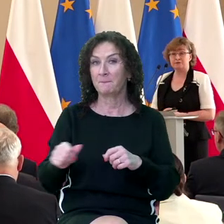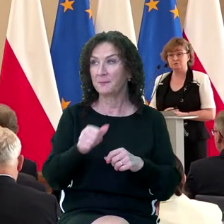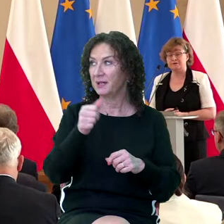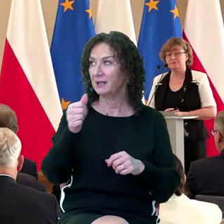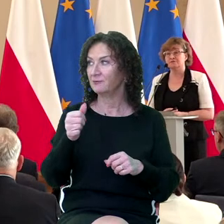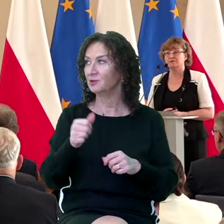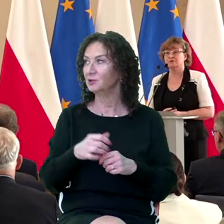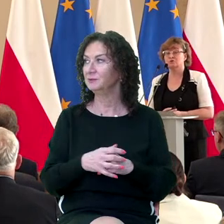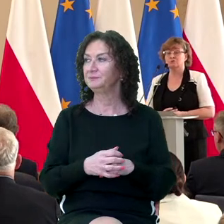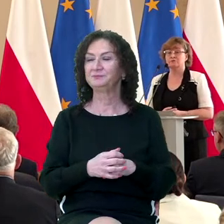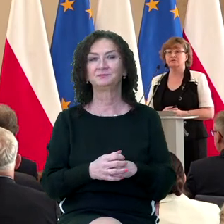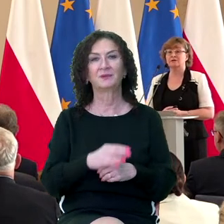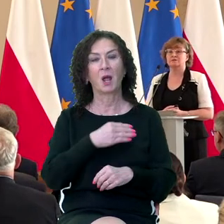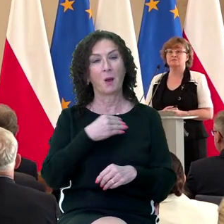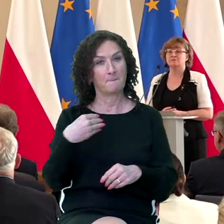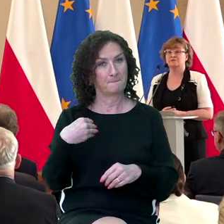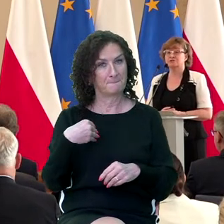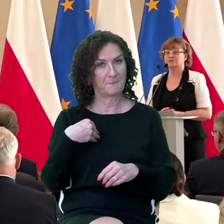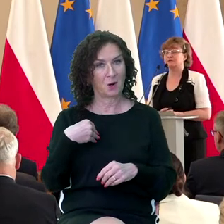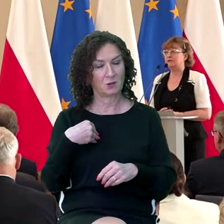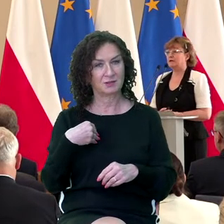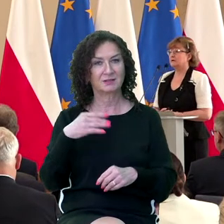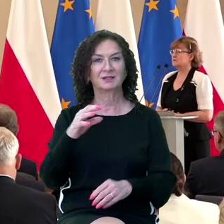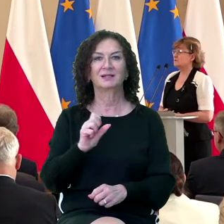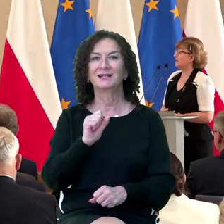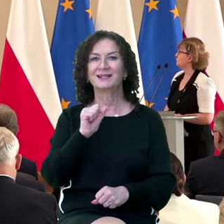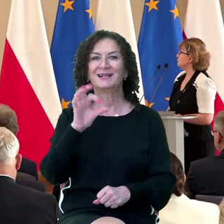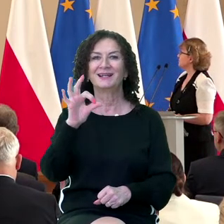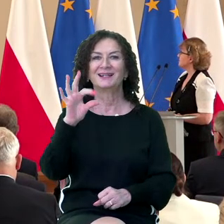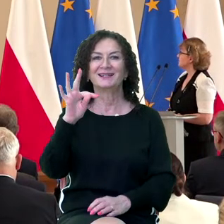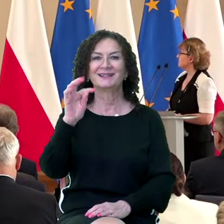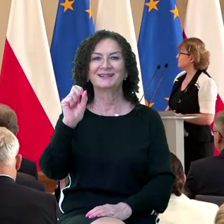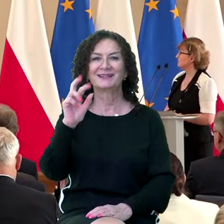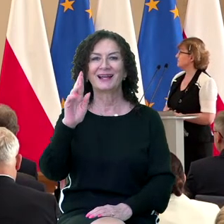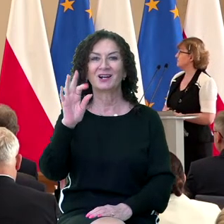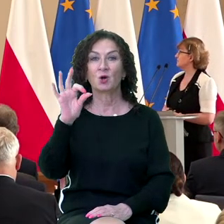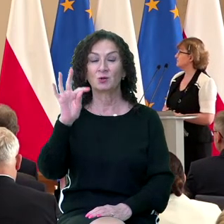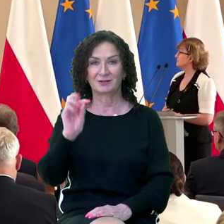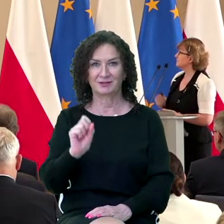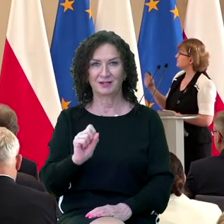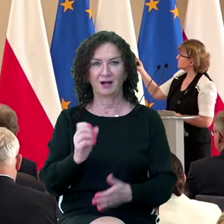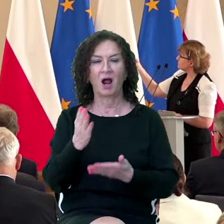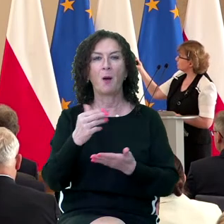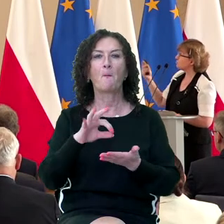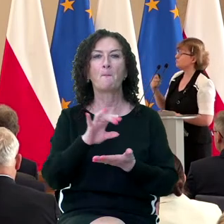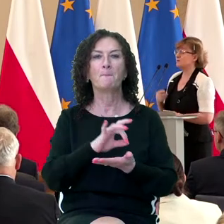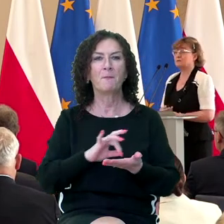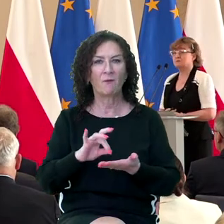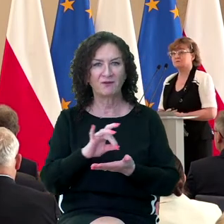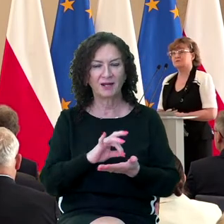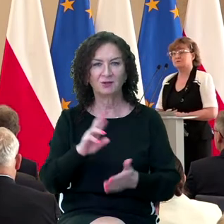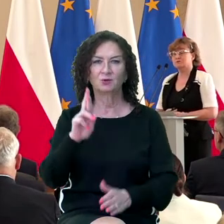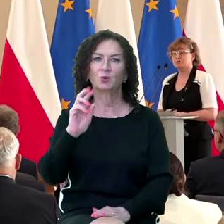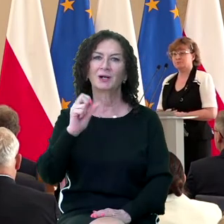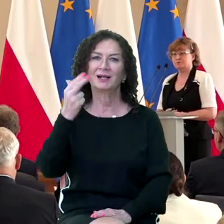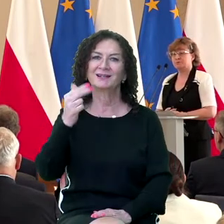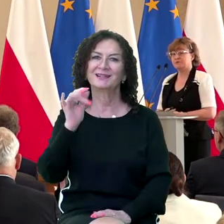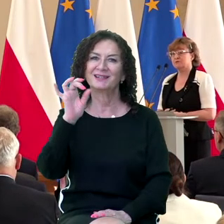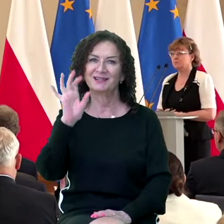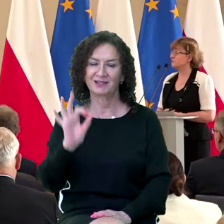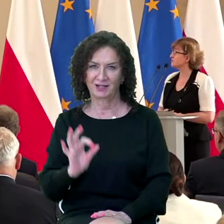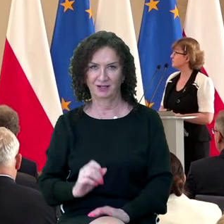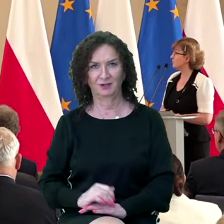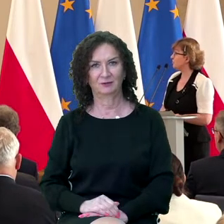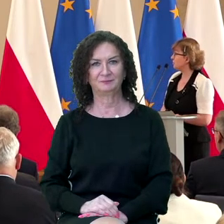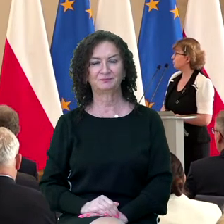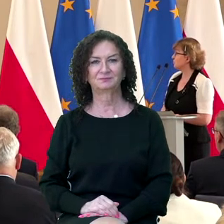powiatu rawickiego, oryginalne zdjęcie z lat 20., konsulat Rzeczypospolitej